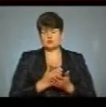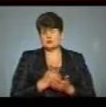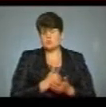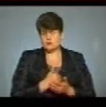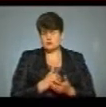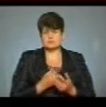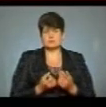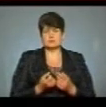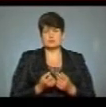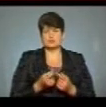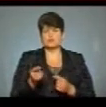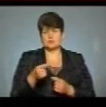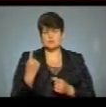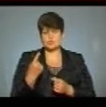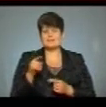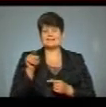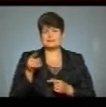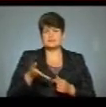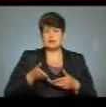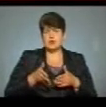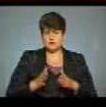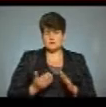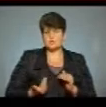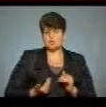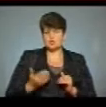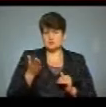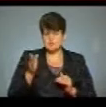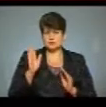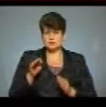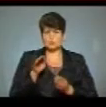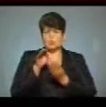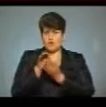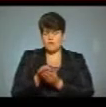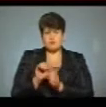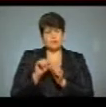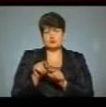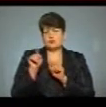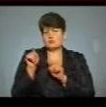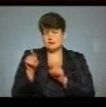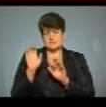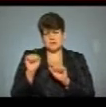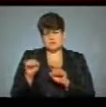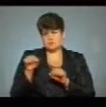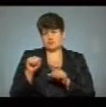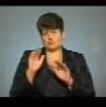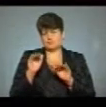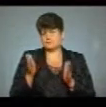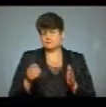бажання, то на Тернопільщині, там, де він народився та проживав, там буде поховання, можливо, там вони з ним зможуть